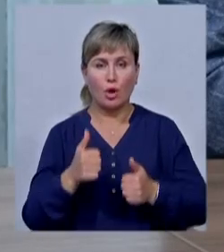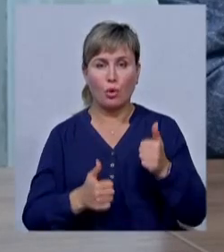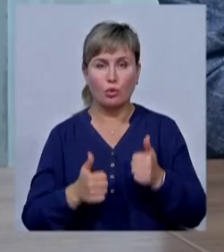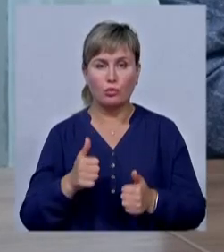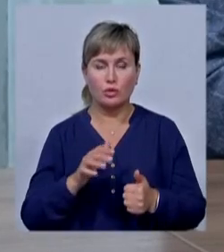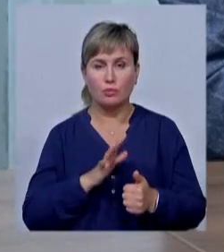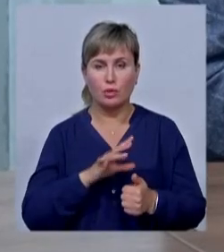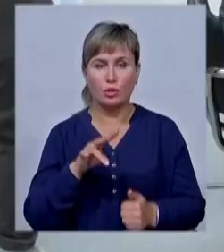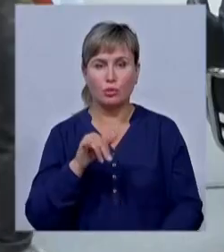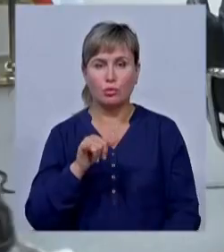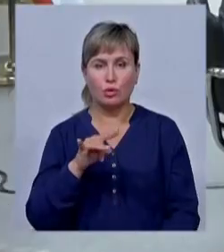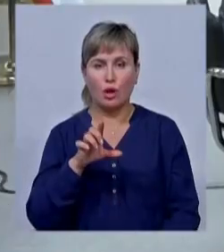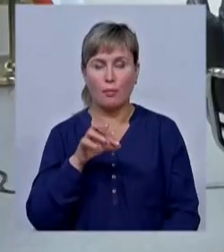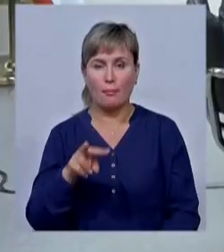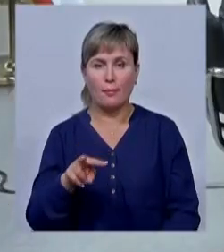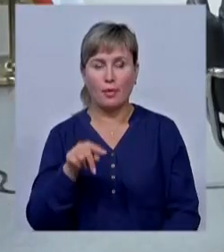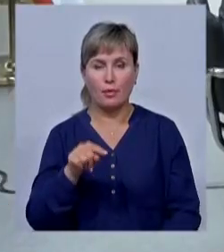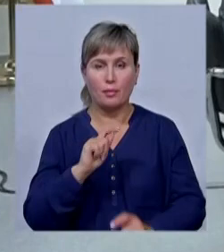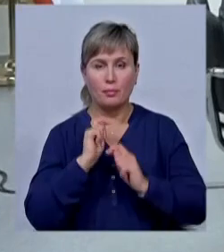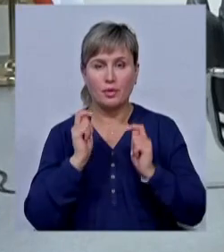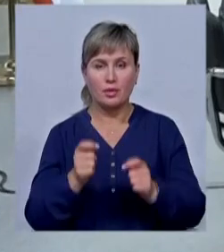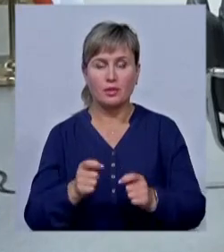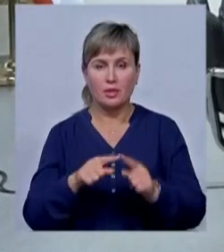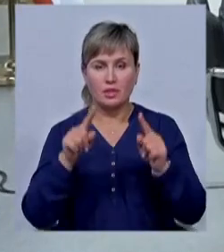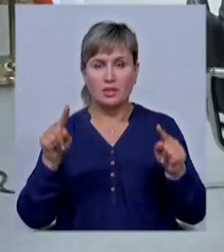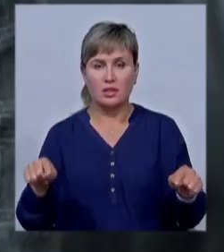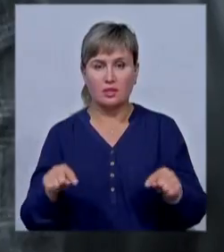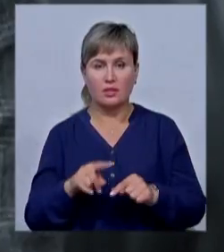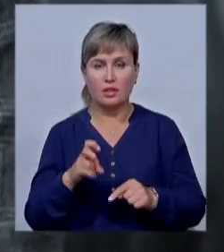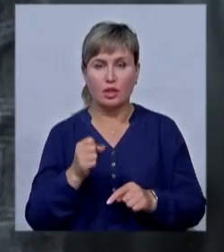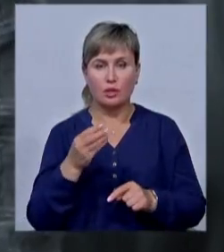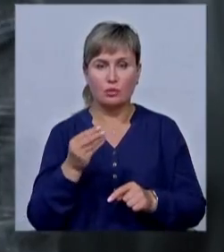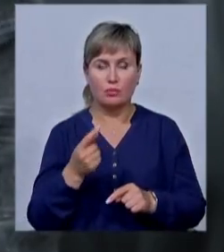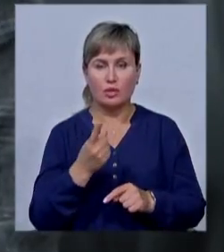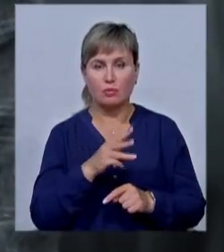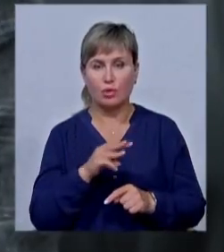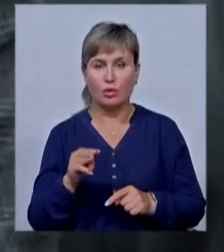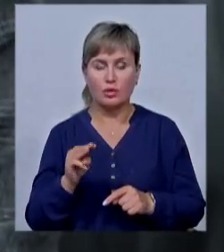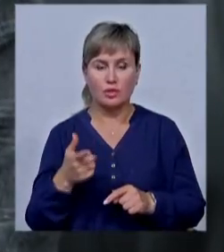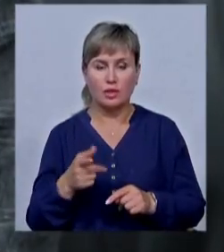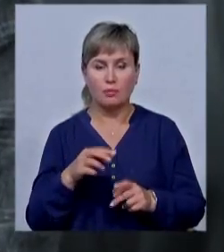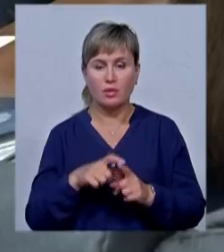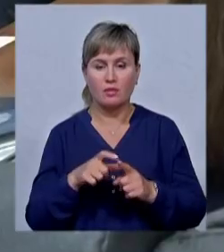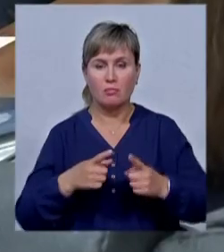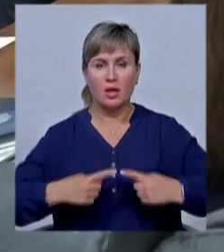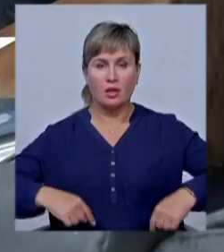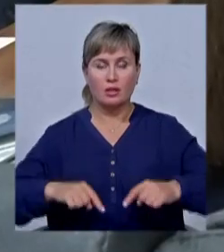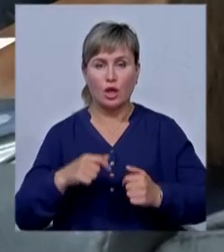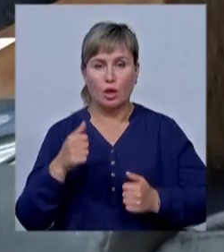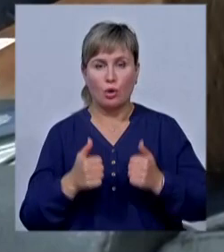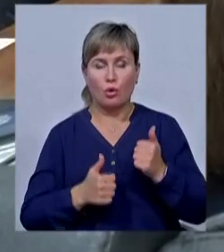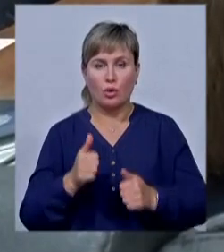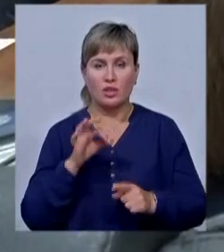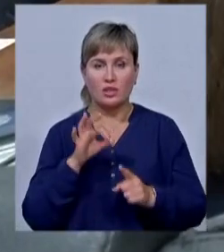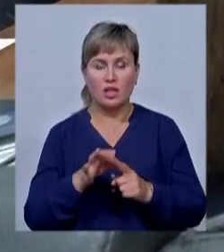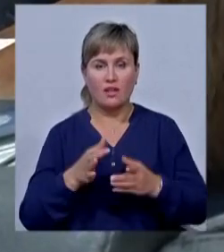стал Нурбол Альдибаев. В качестве приза ему вручили сертификат на сумму 1 миллион тенге. По словам организаторов, конкурс нацелен